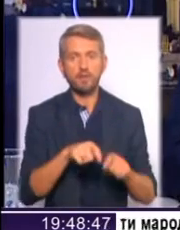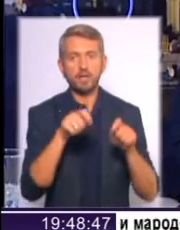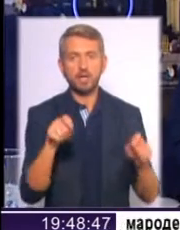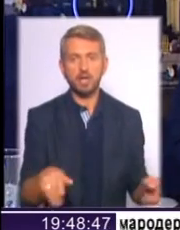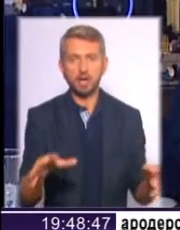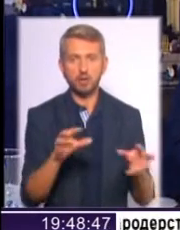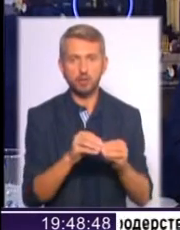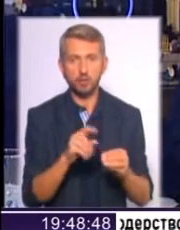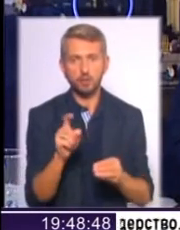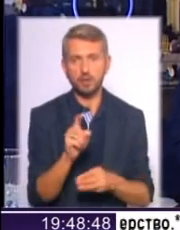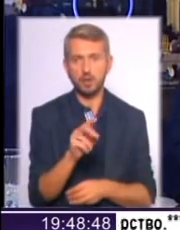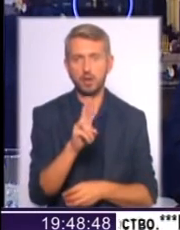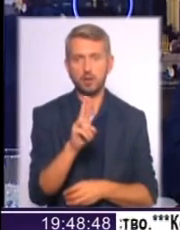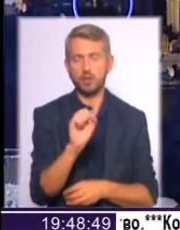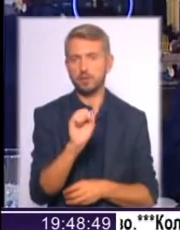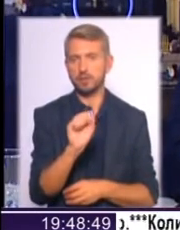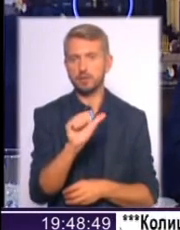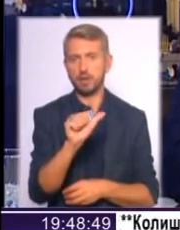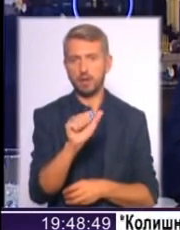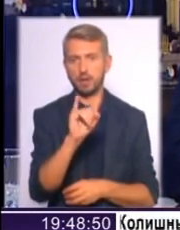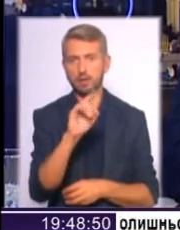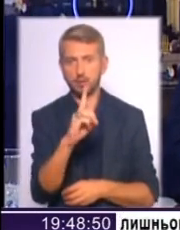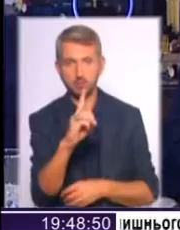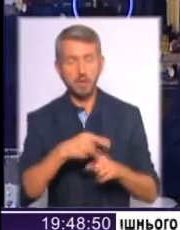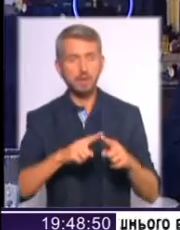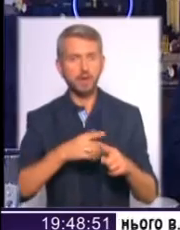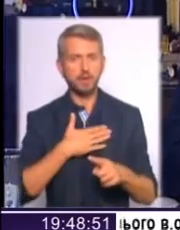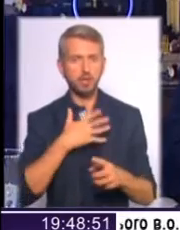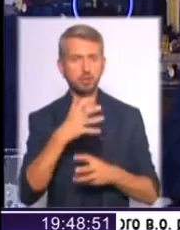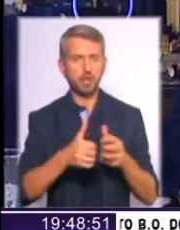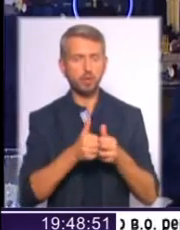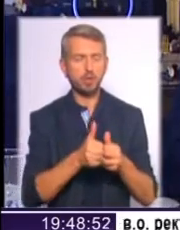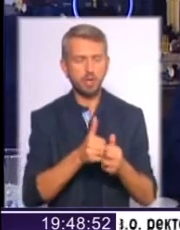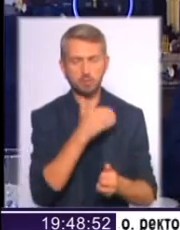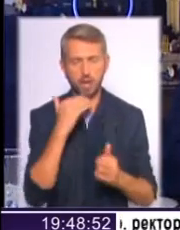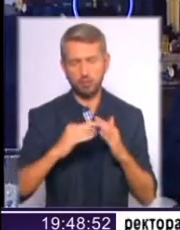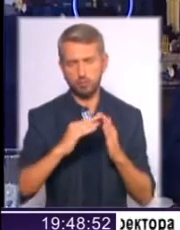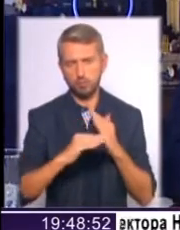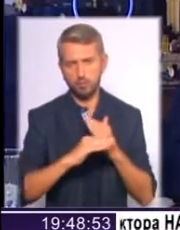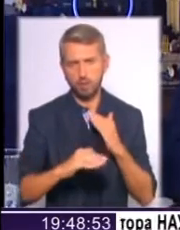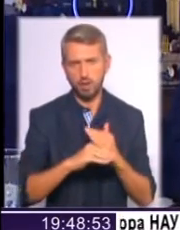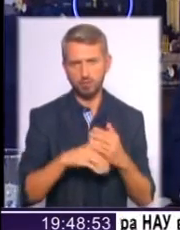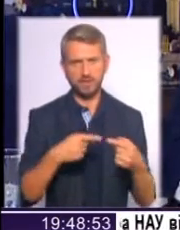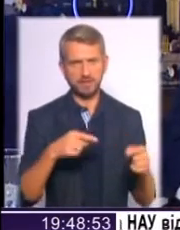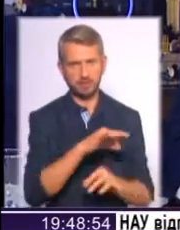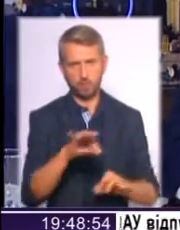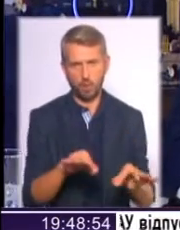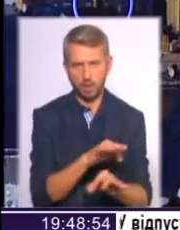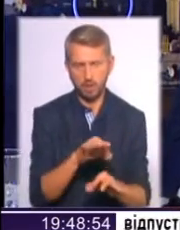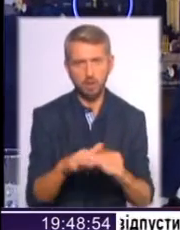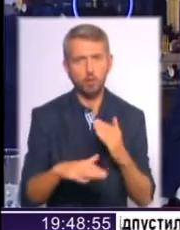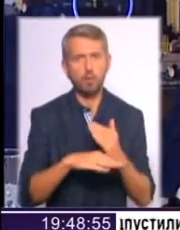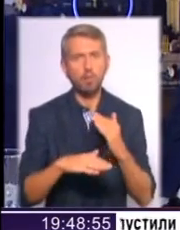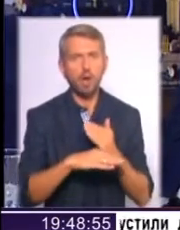з USAID. Тобто це міжнародні партнери наші, які нам дуже багато допомагають в різних проєктах, в основному допомагають з точки